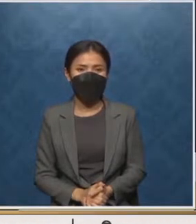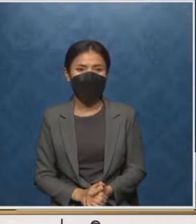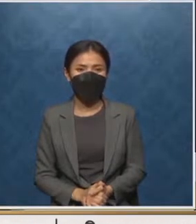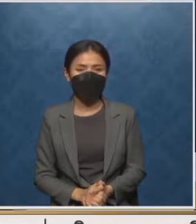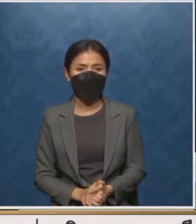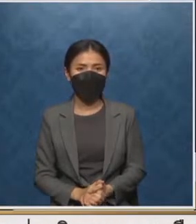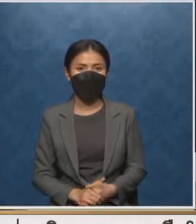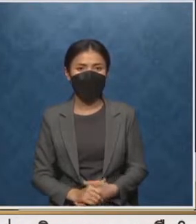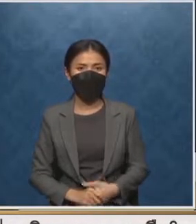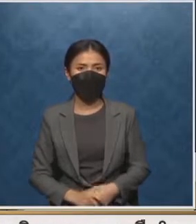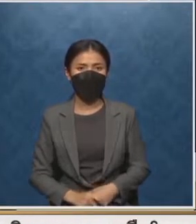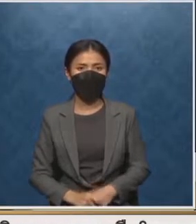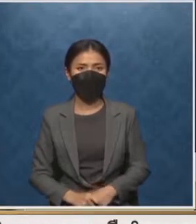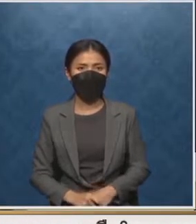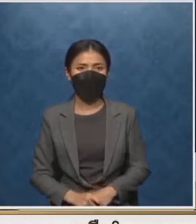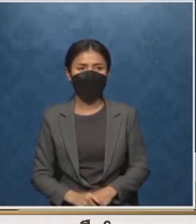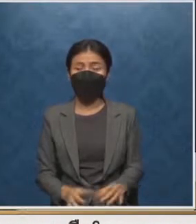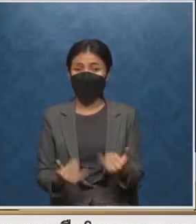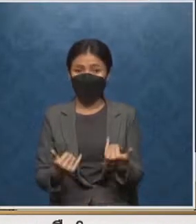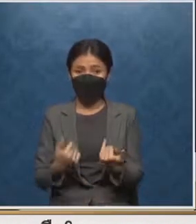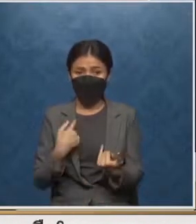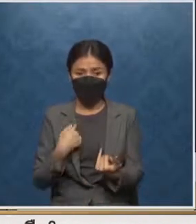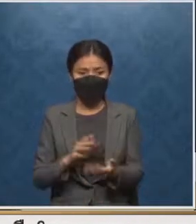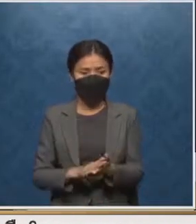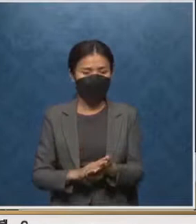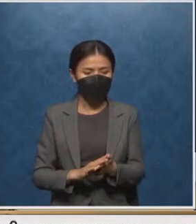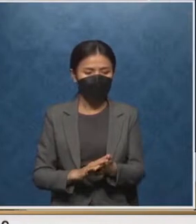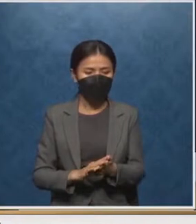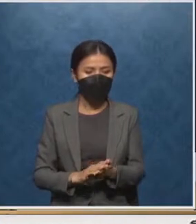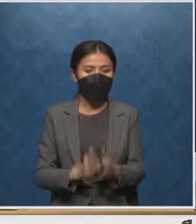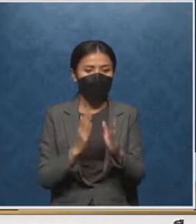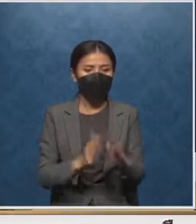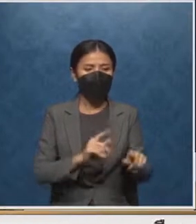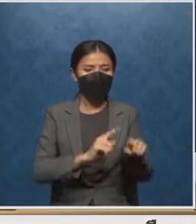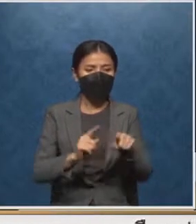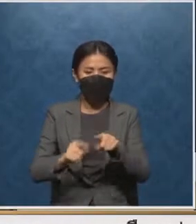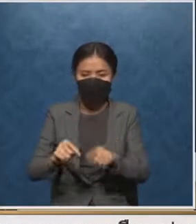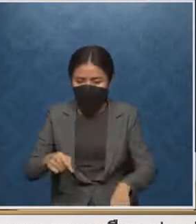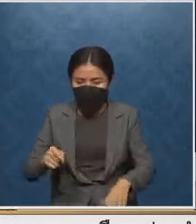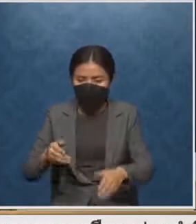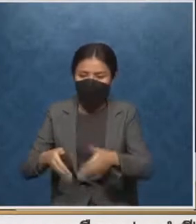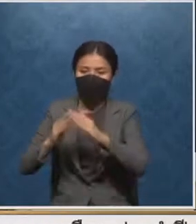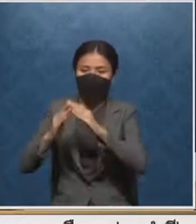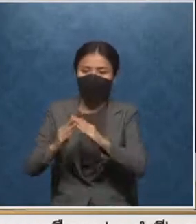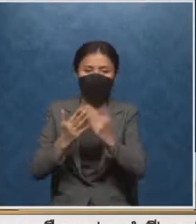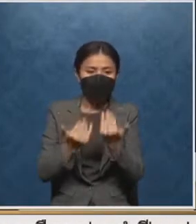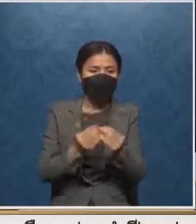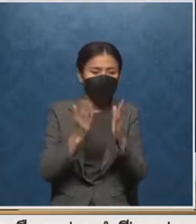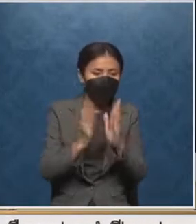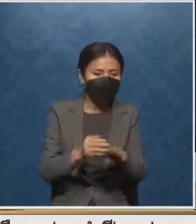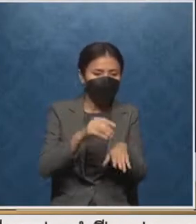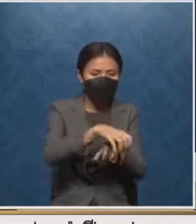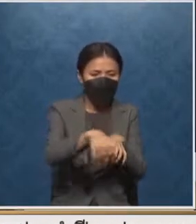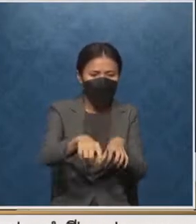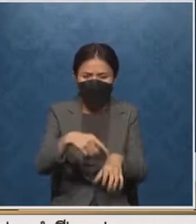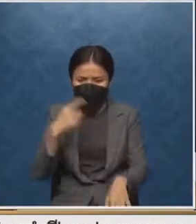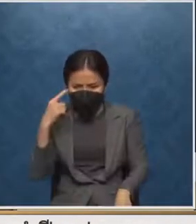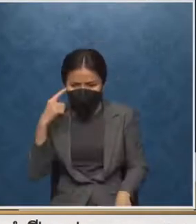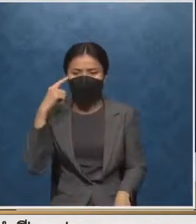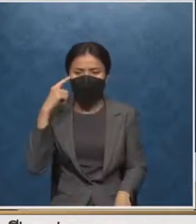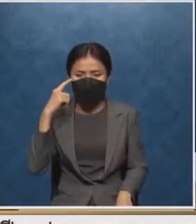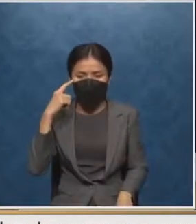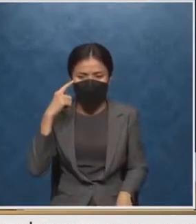รู้ว่ามีหน่วยงานนี้เปรียบเสมือนว่าเป็นเครื่องกรองชนิดหนึ่งก็